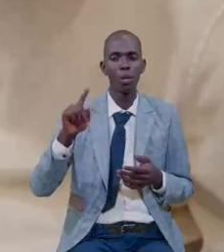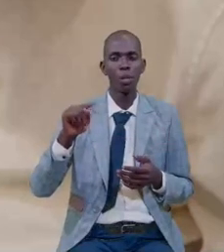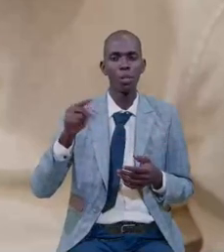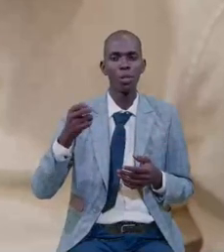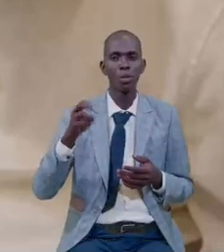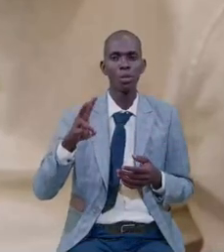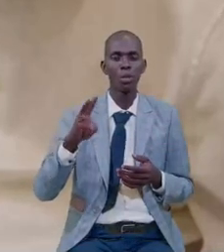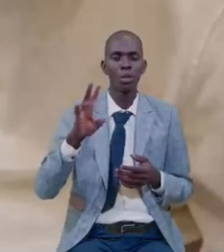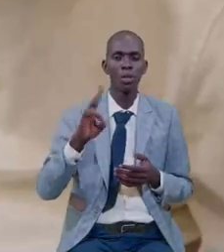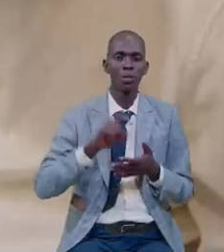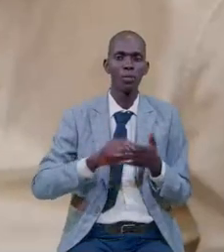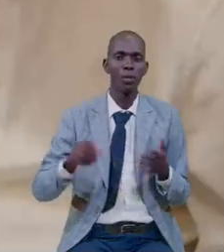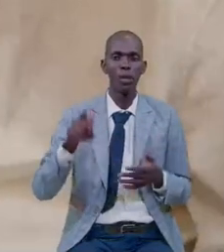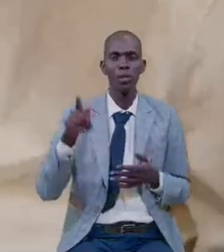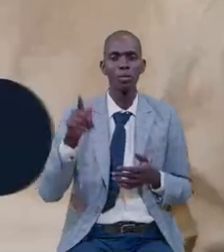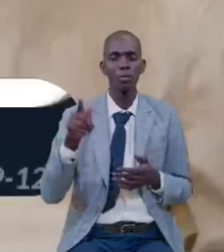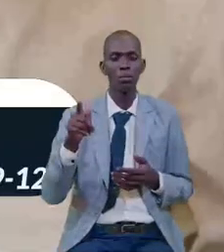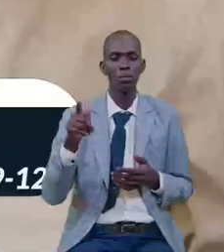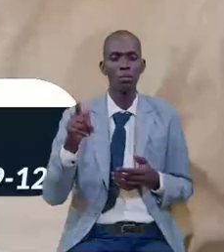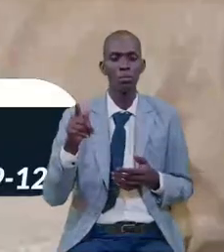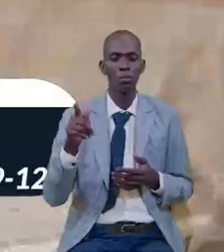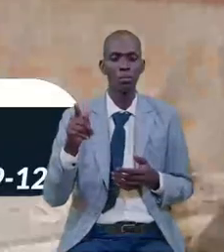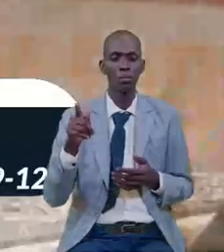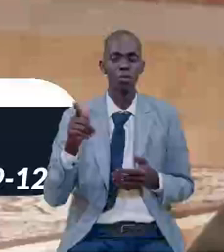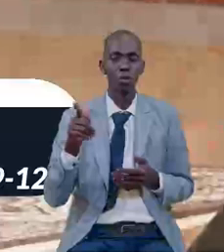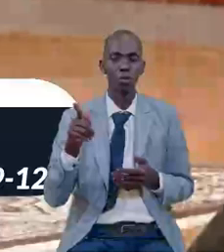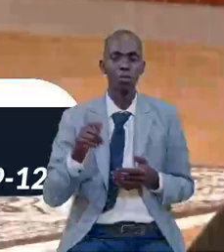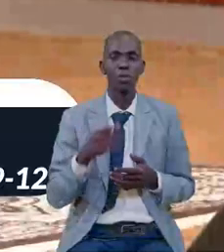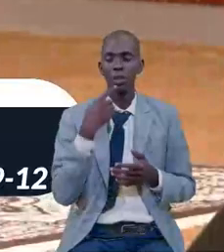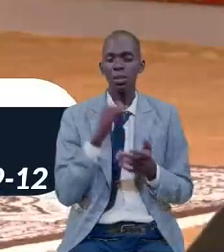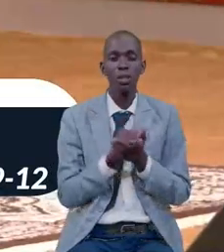7, le verset 21 qui dit,